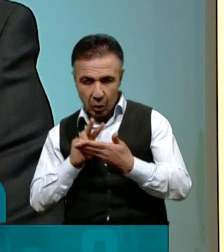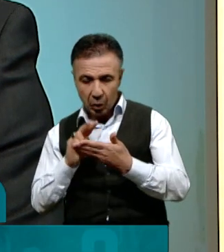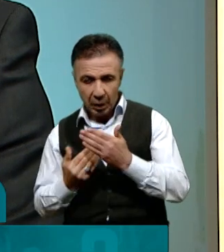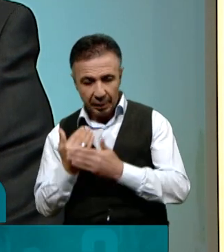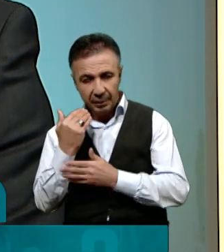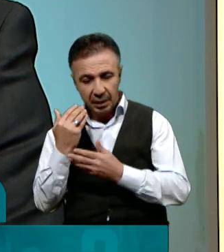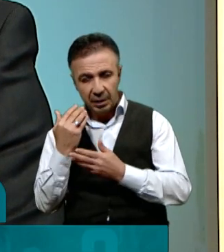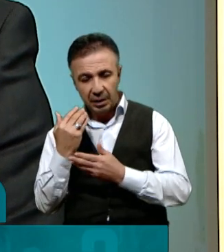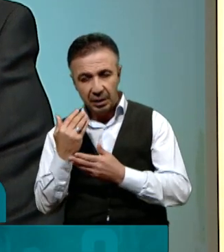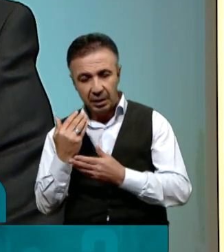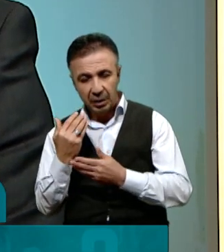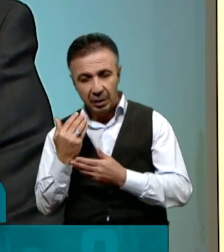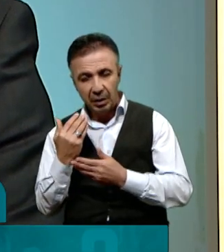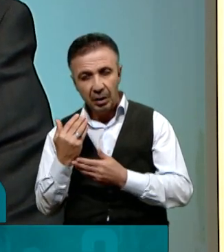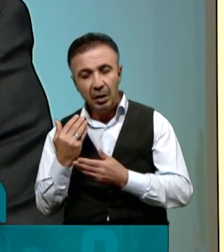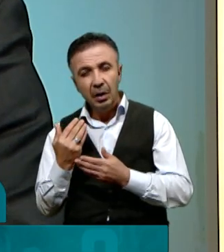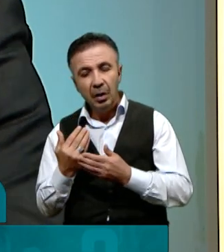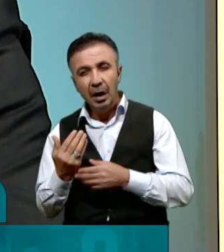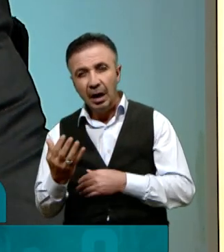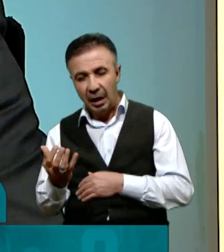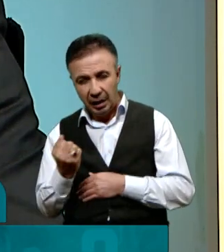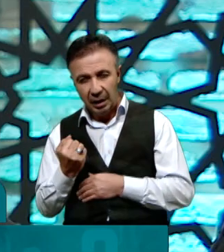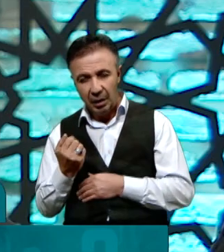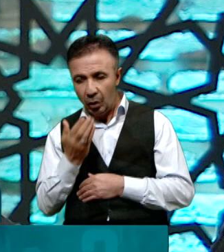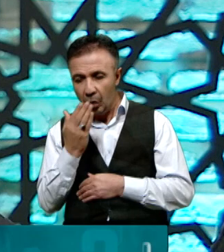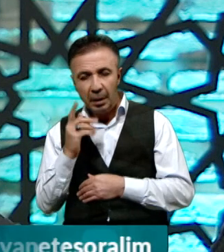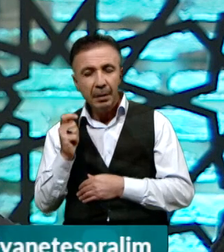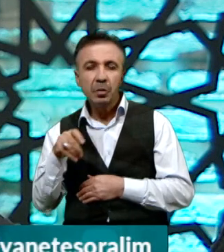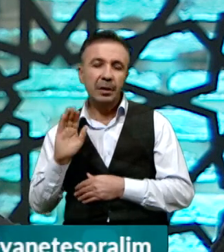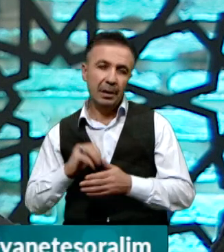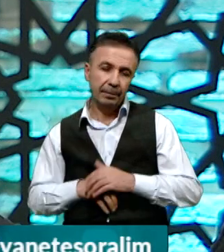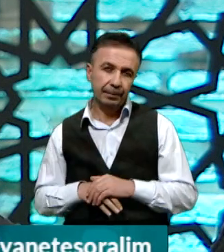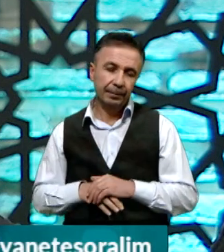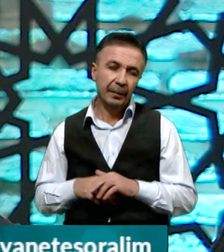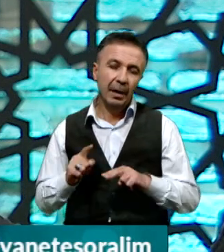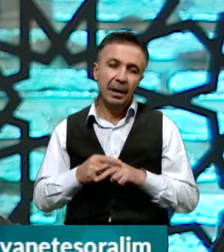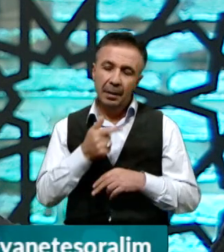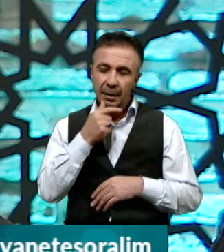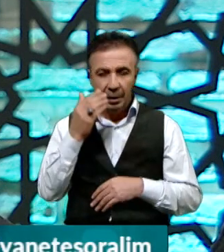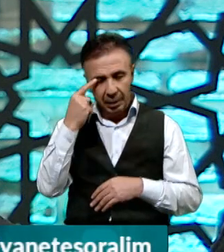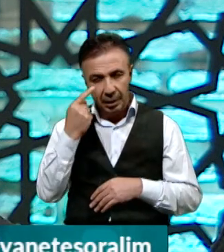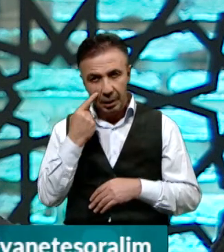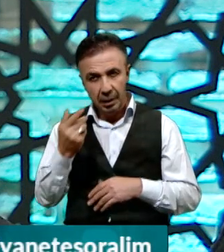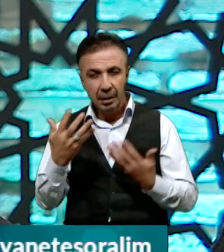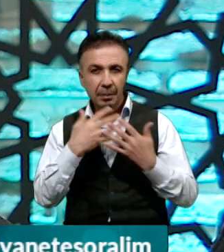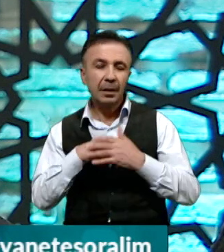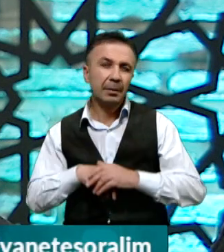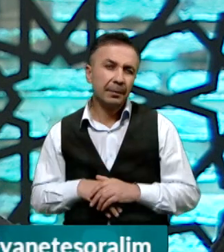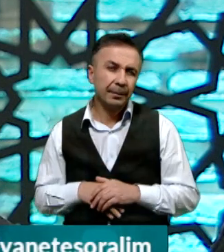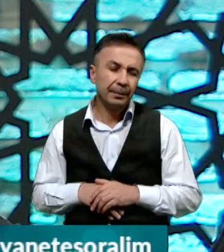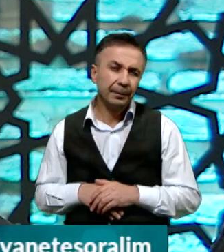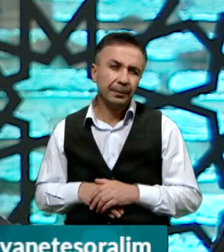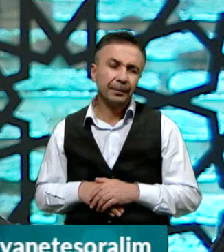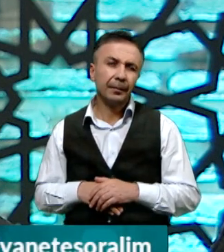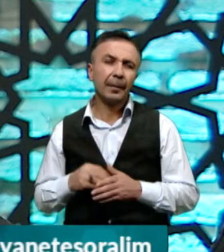okumak gerekmez. Zorunlu değildir. Eyvallah. Olsa daha iyi olur tabii ki. Peki. Adem Bey hayırlı akşamlar demiş. Hanımı